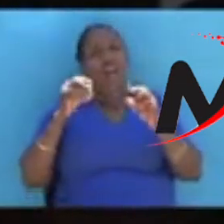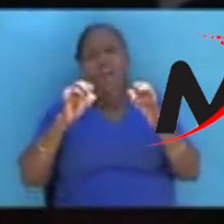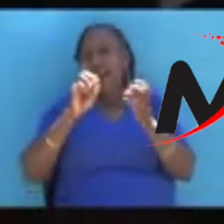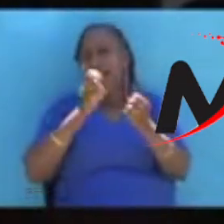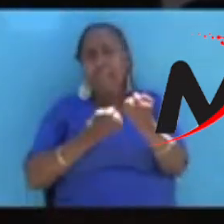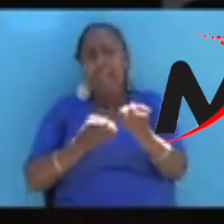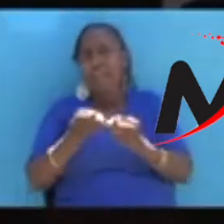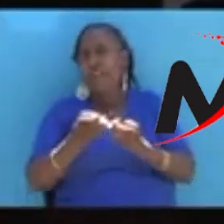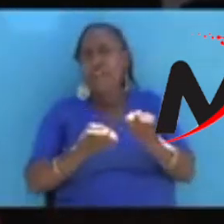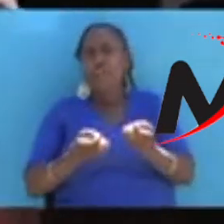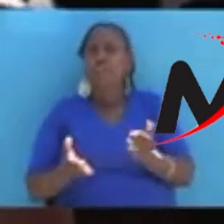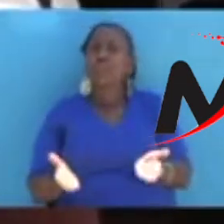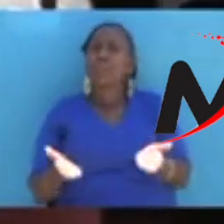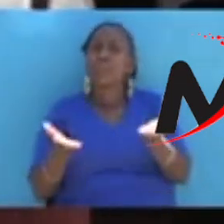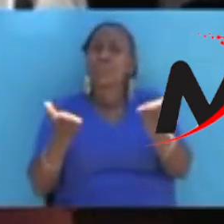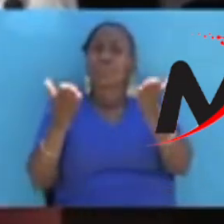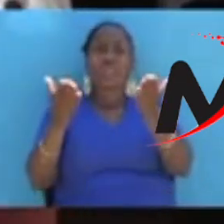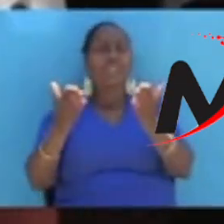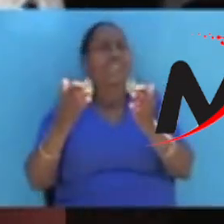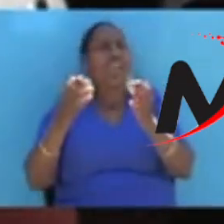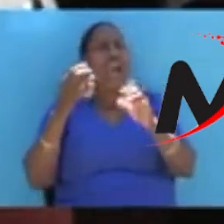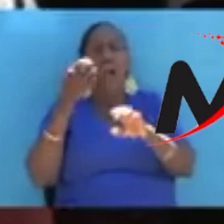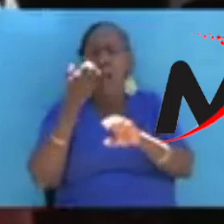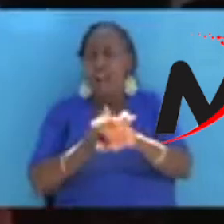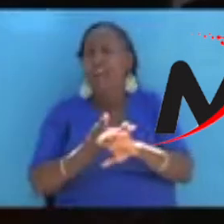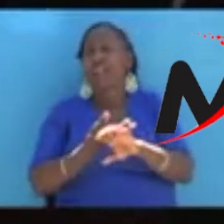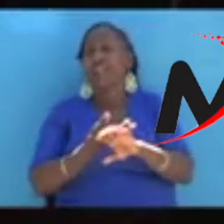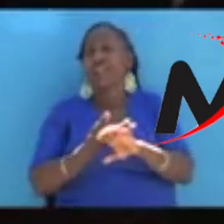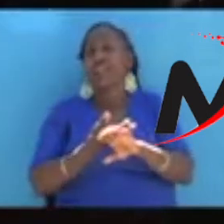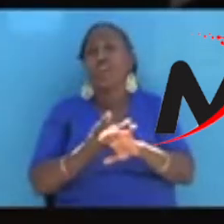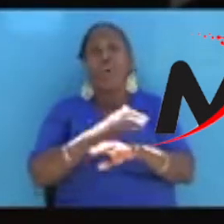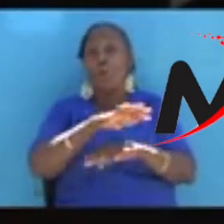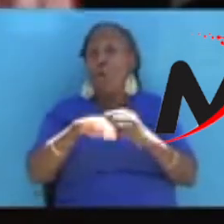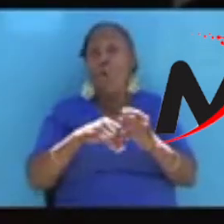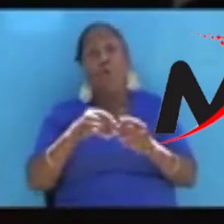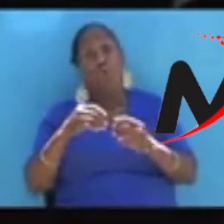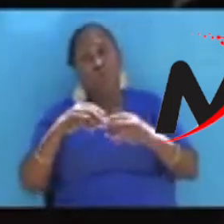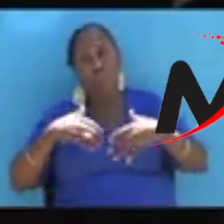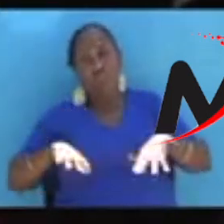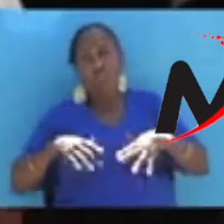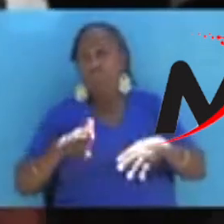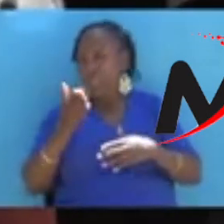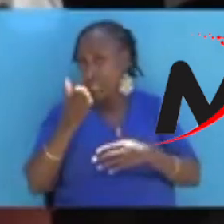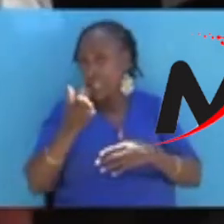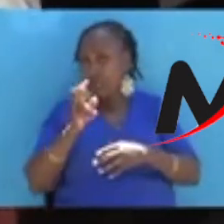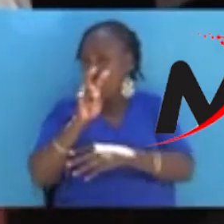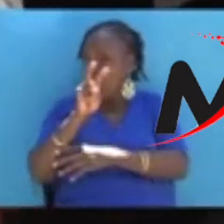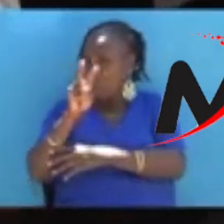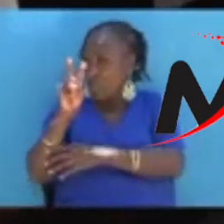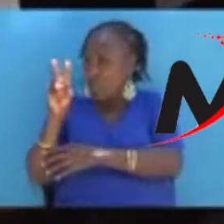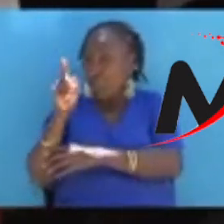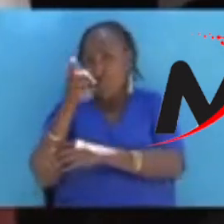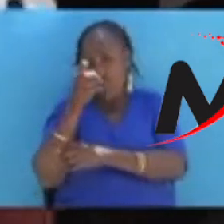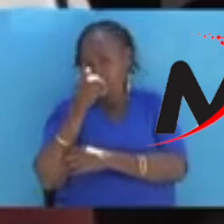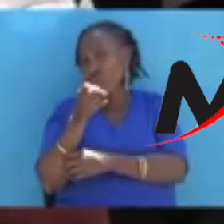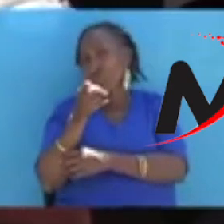Sisi wote watu wa Kenya kutoka eneo za magharibi na kusini tunakuangalia wewe. Kwa hivyo